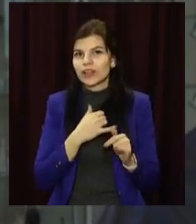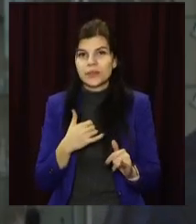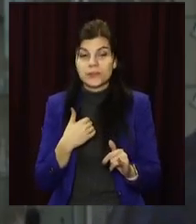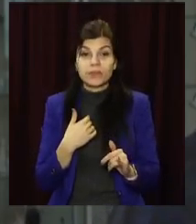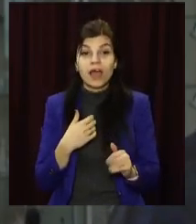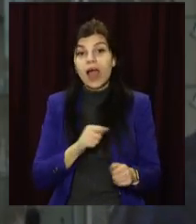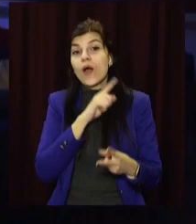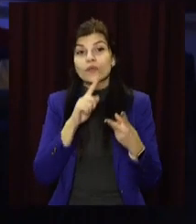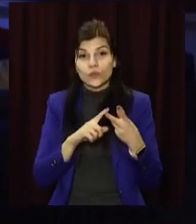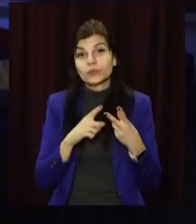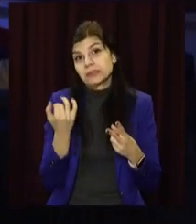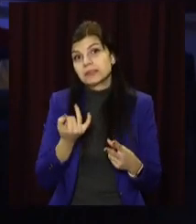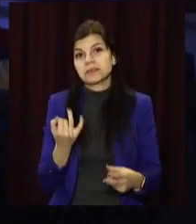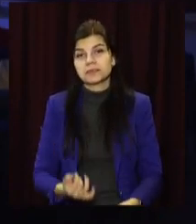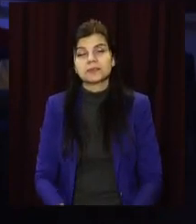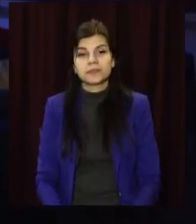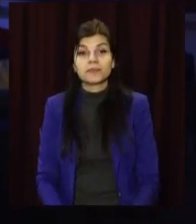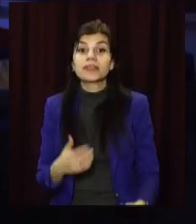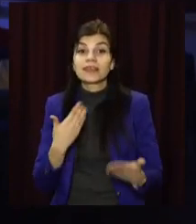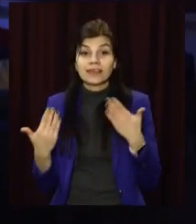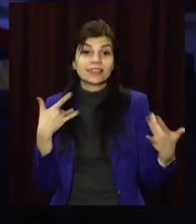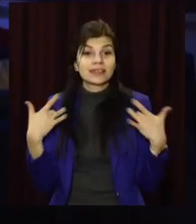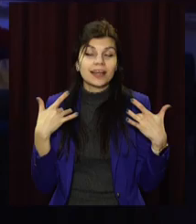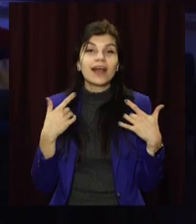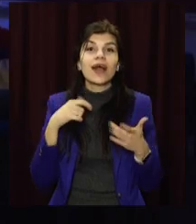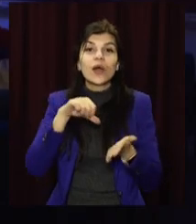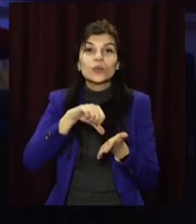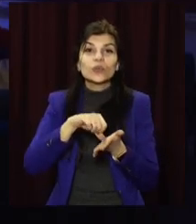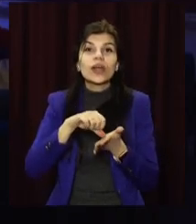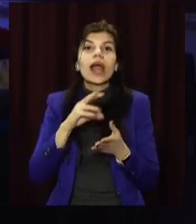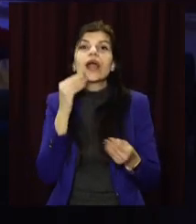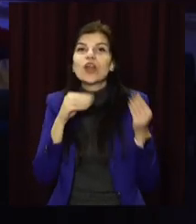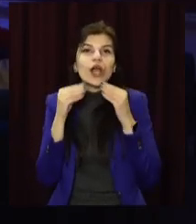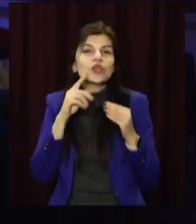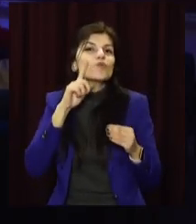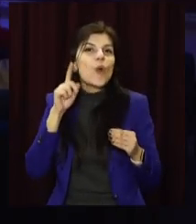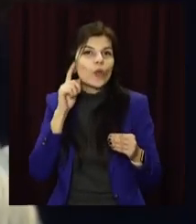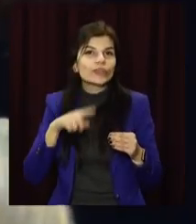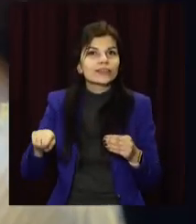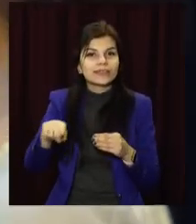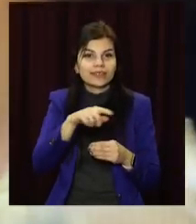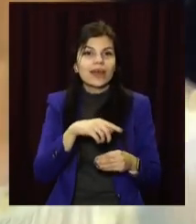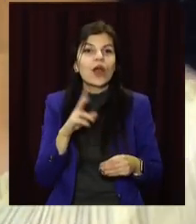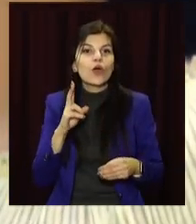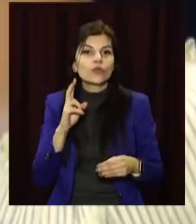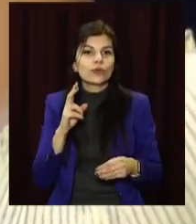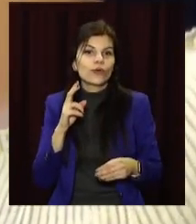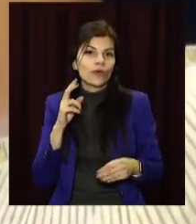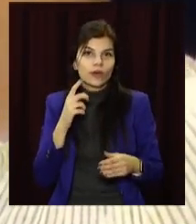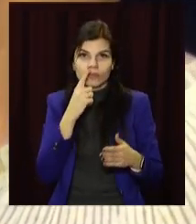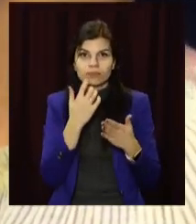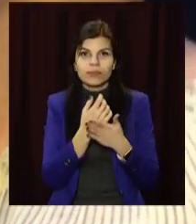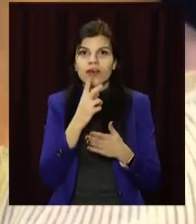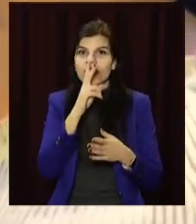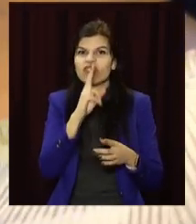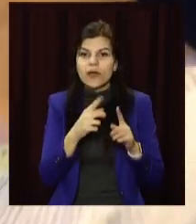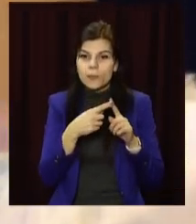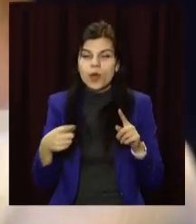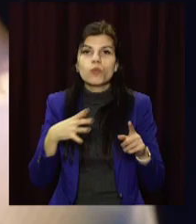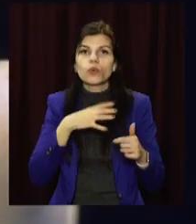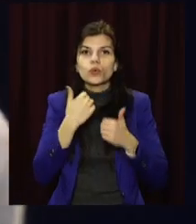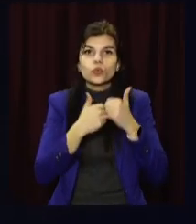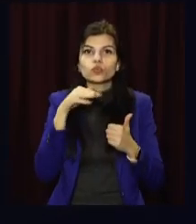А по-друге, цікаво дуже. На сцені театру змагаються кращі голоси студентської молоді Кам'янського. Ті, хто подолали майже двомісячний відбірковий